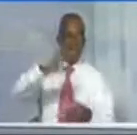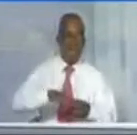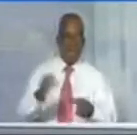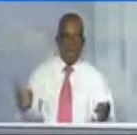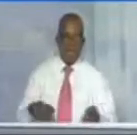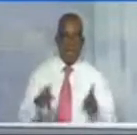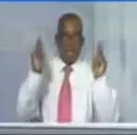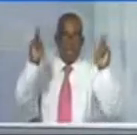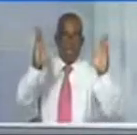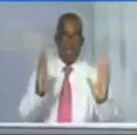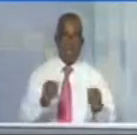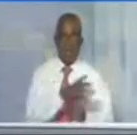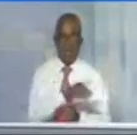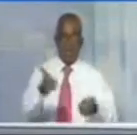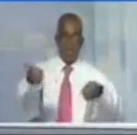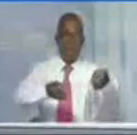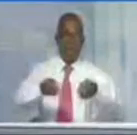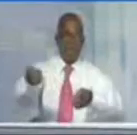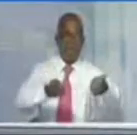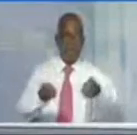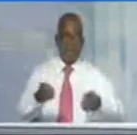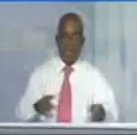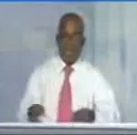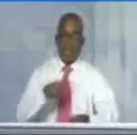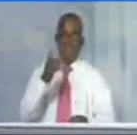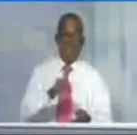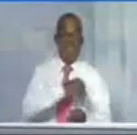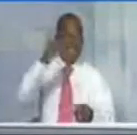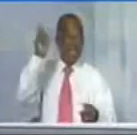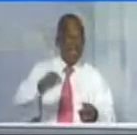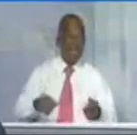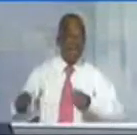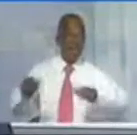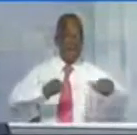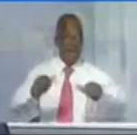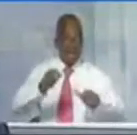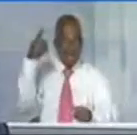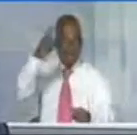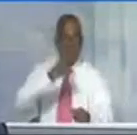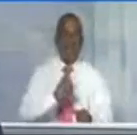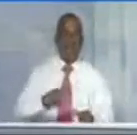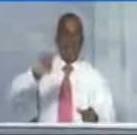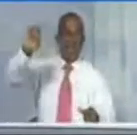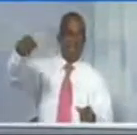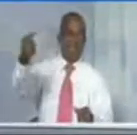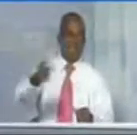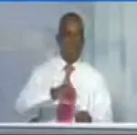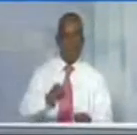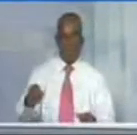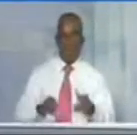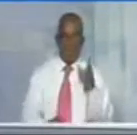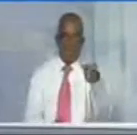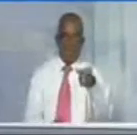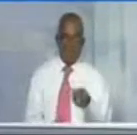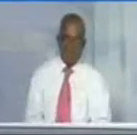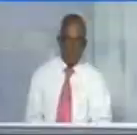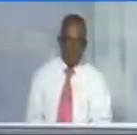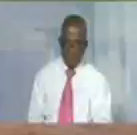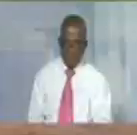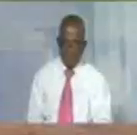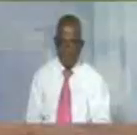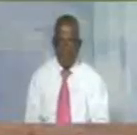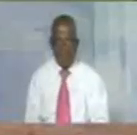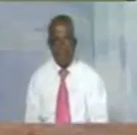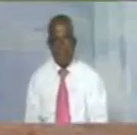ont initié la concurrence positive. Noël Nyagnot a rencontré le principal initiateur de cette stratégie.